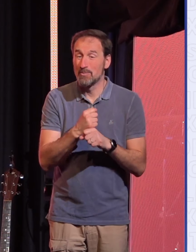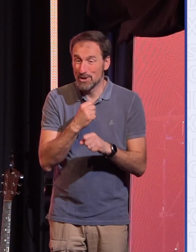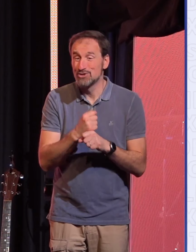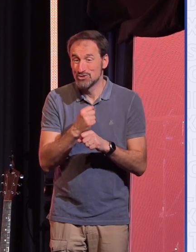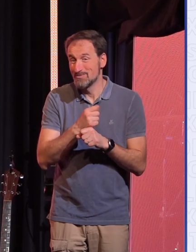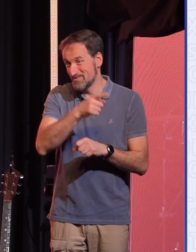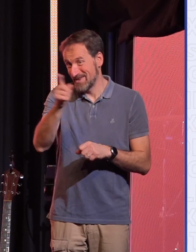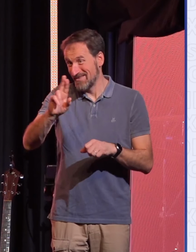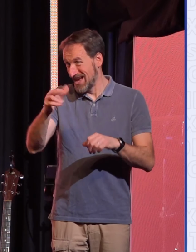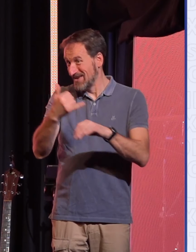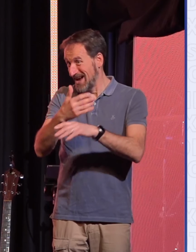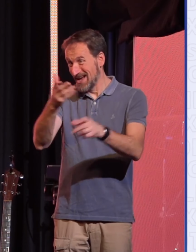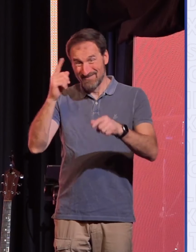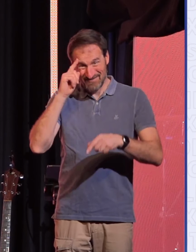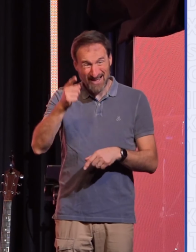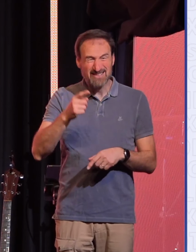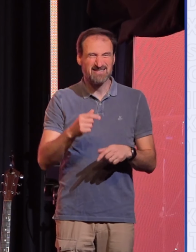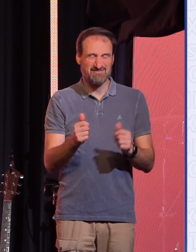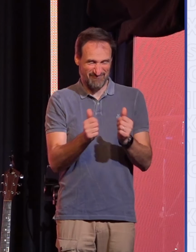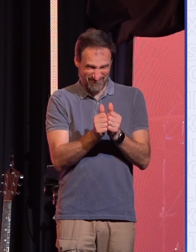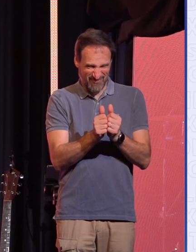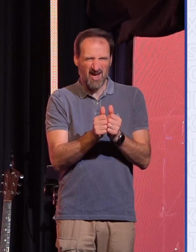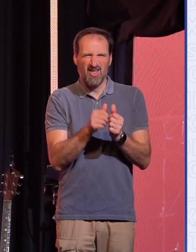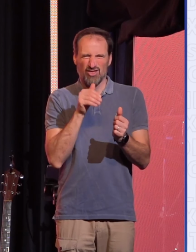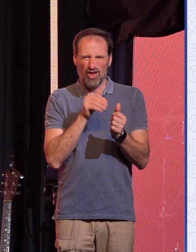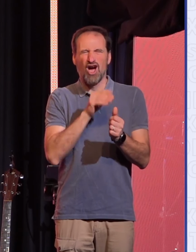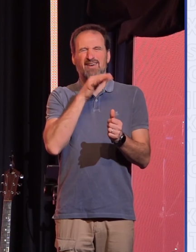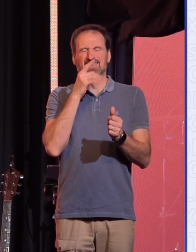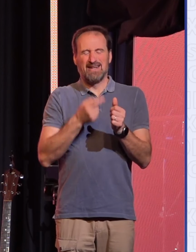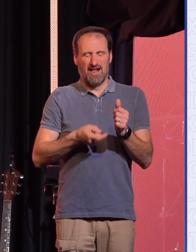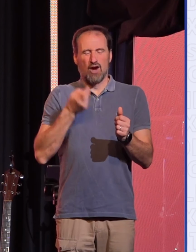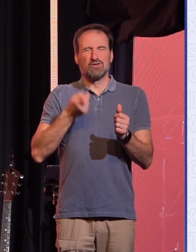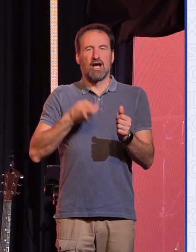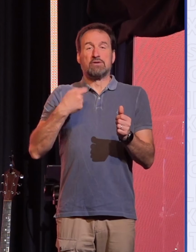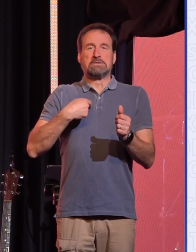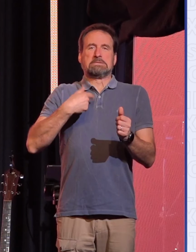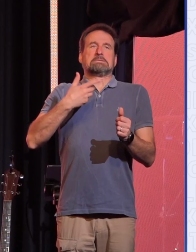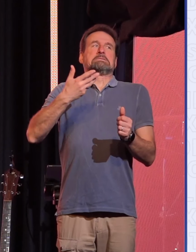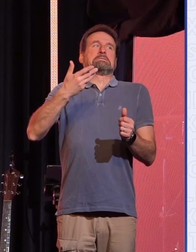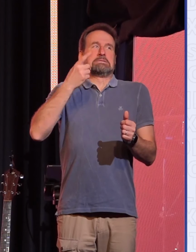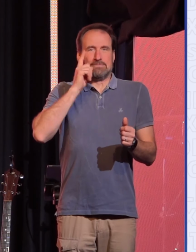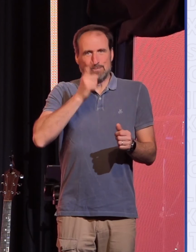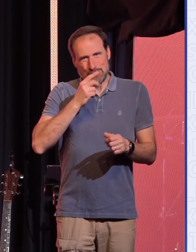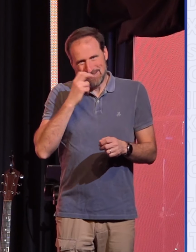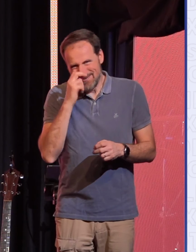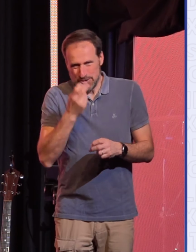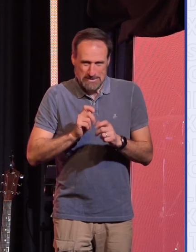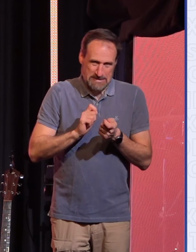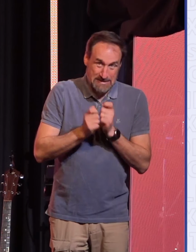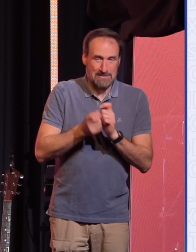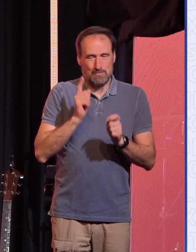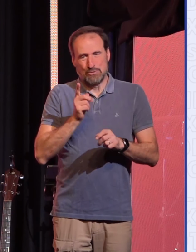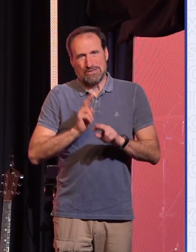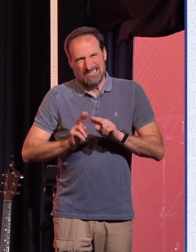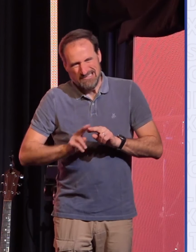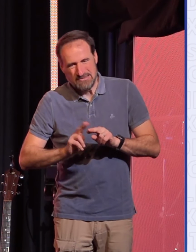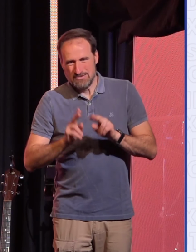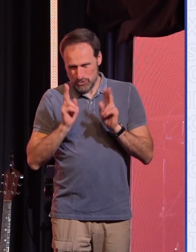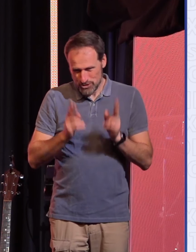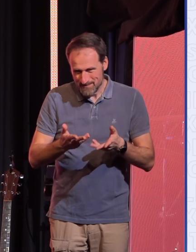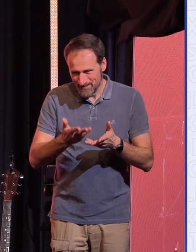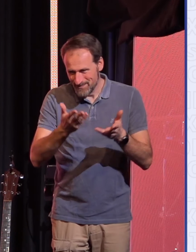Und nutz die Zeit jetzt und mach es nicht alleine, sondern mach es mit Jesus zusammen.